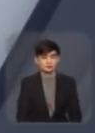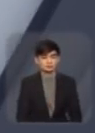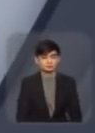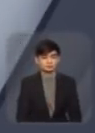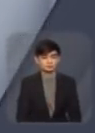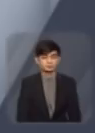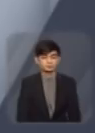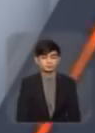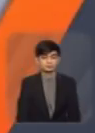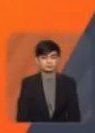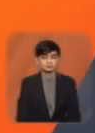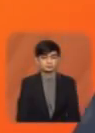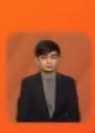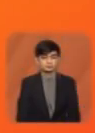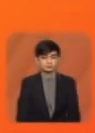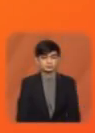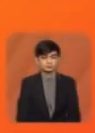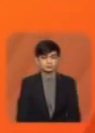толық қанағаттанған жоқпын.